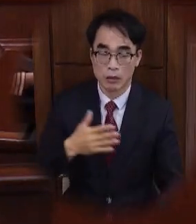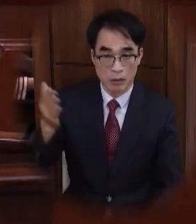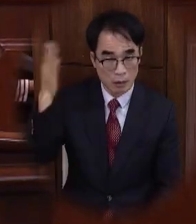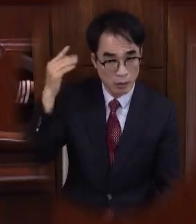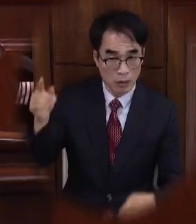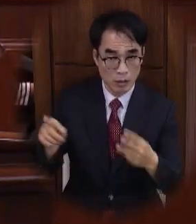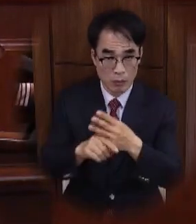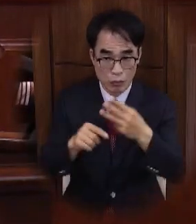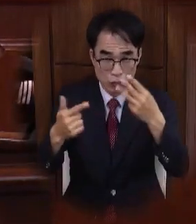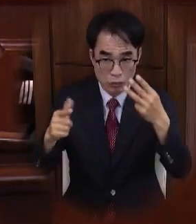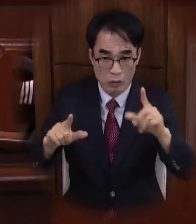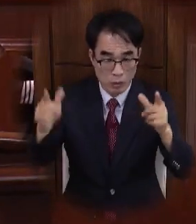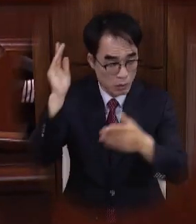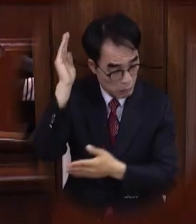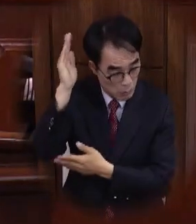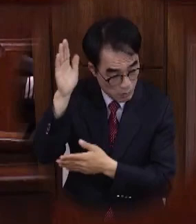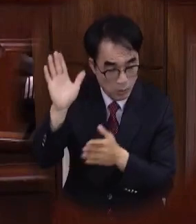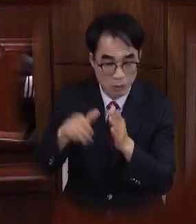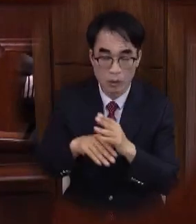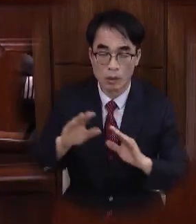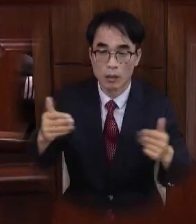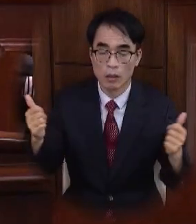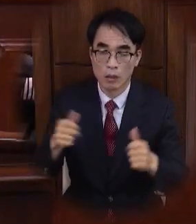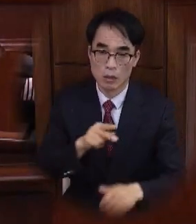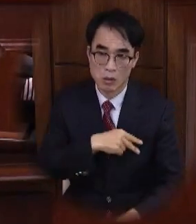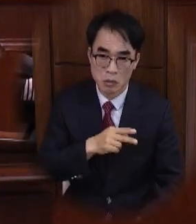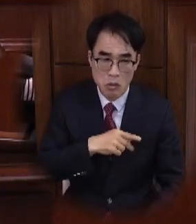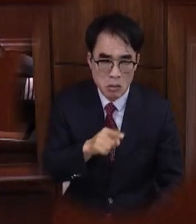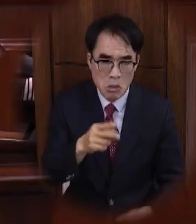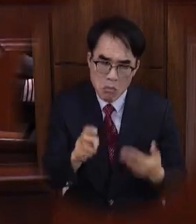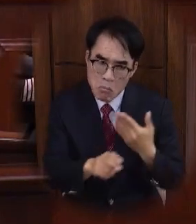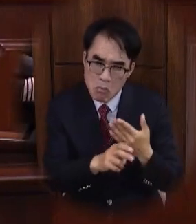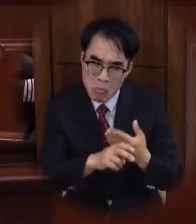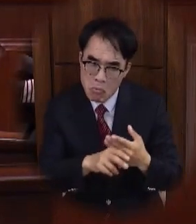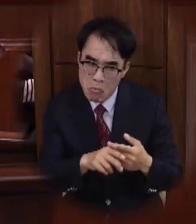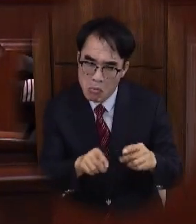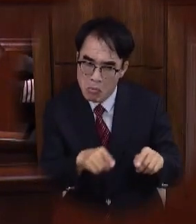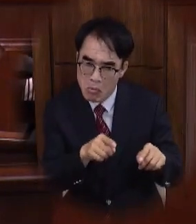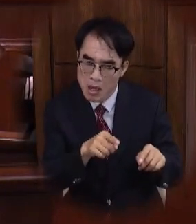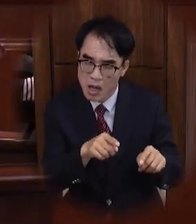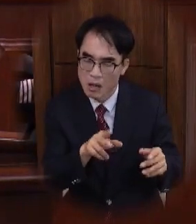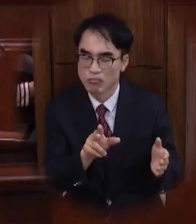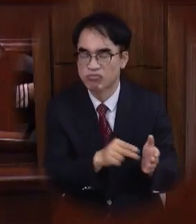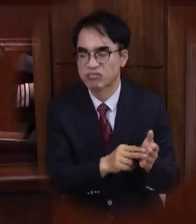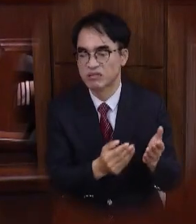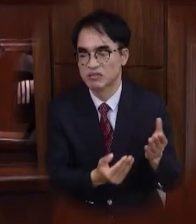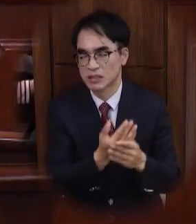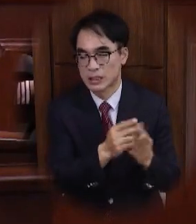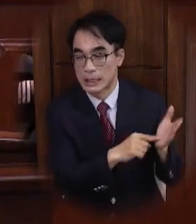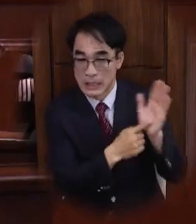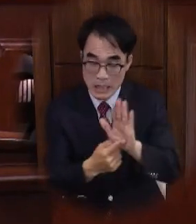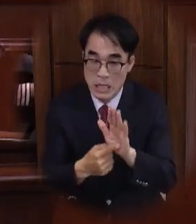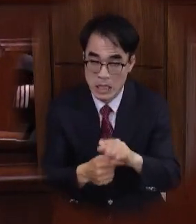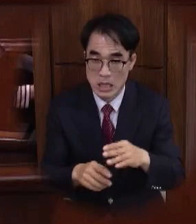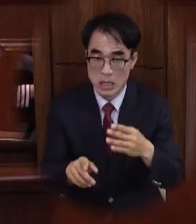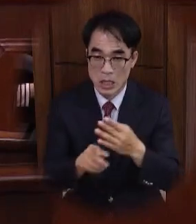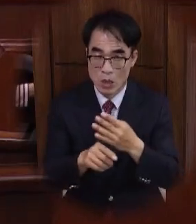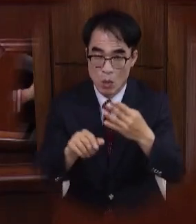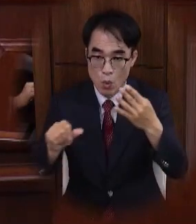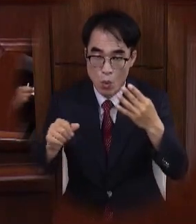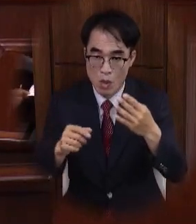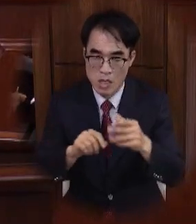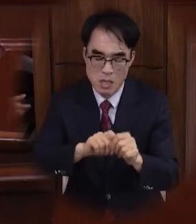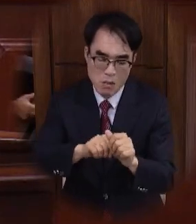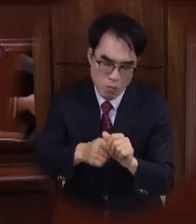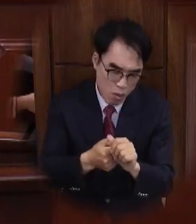3월 6일 자유을 통해 국회의원의 형태와 불법 도관에 대한 문제를 제기하였고 4월 5일 우원 징계를